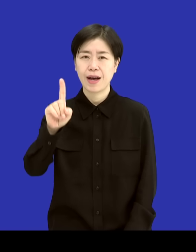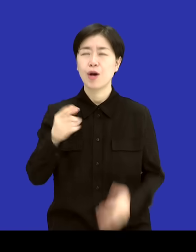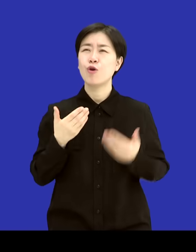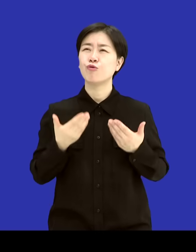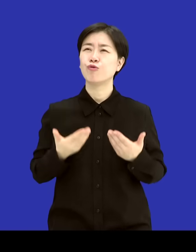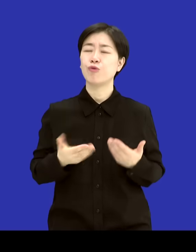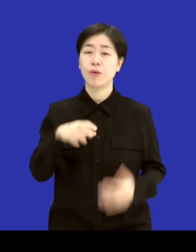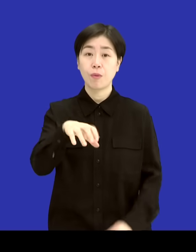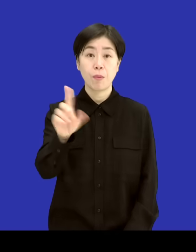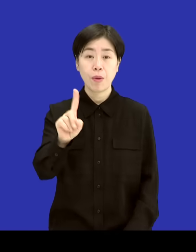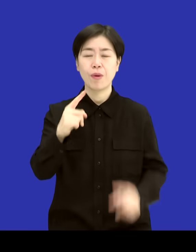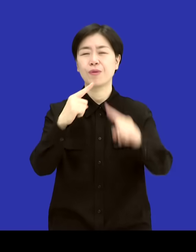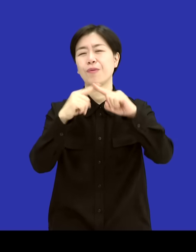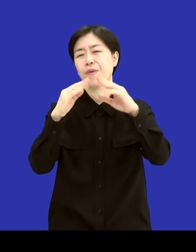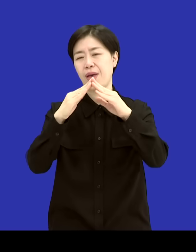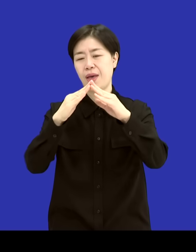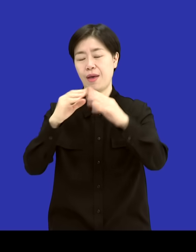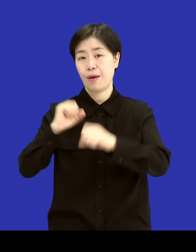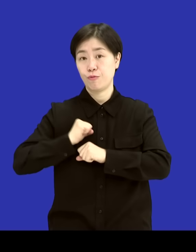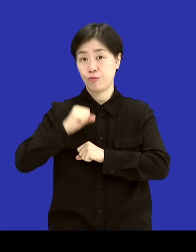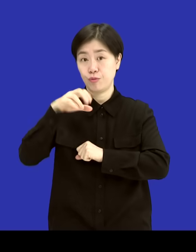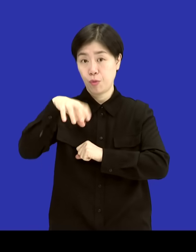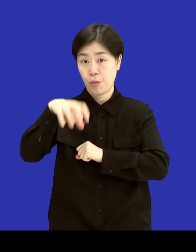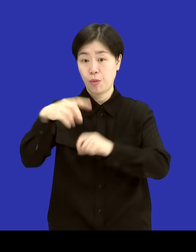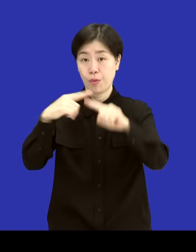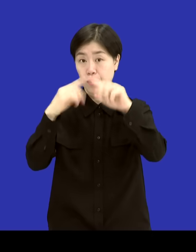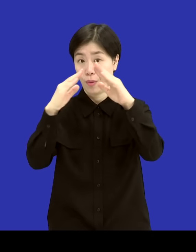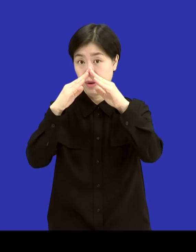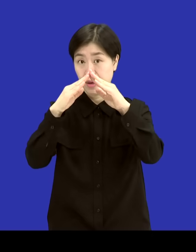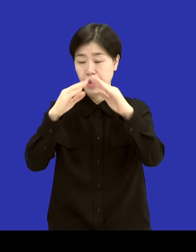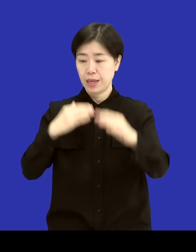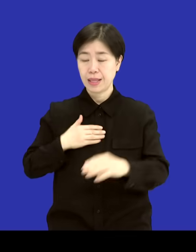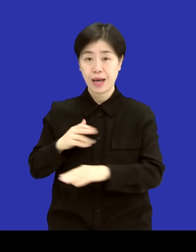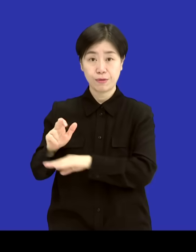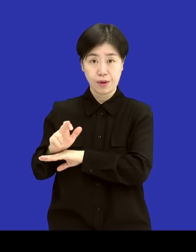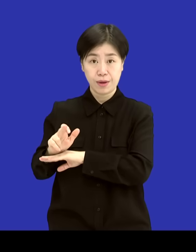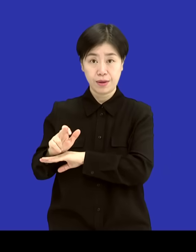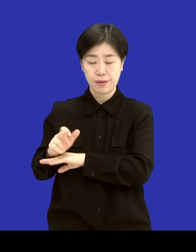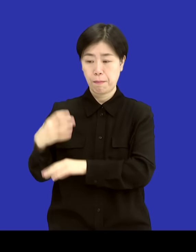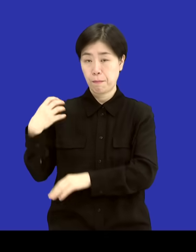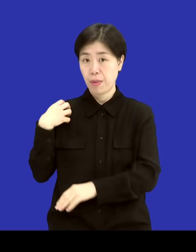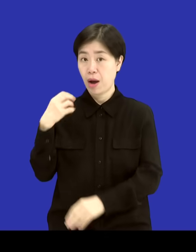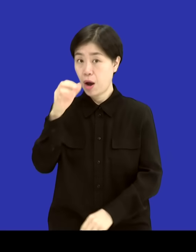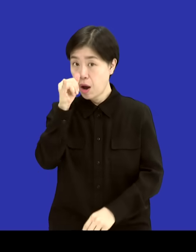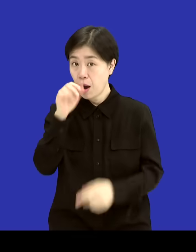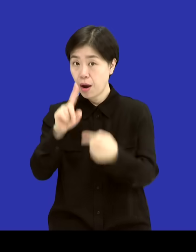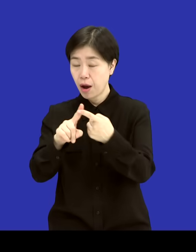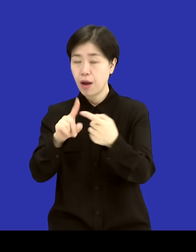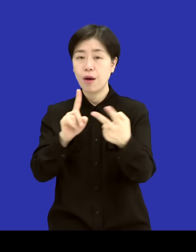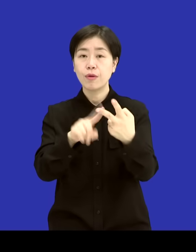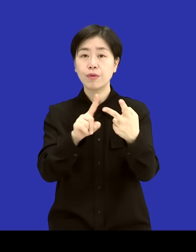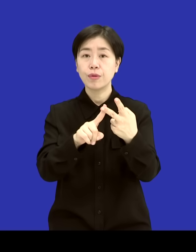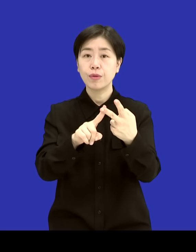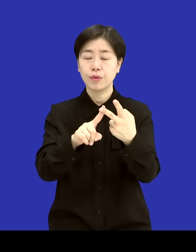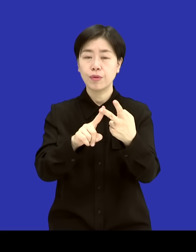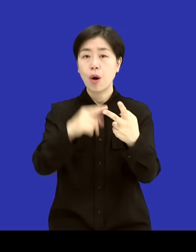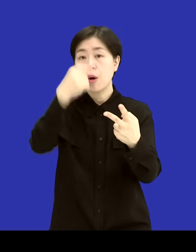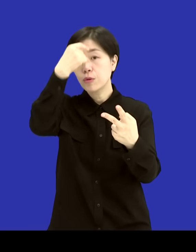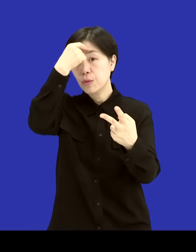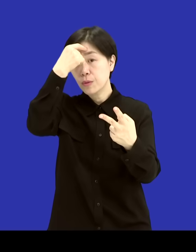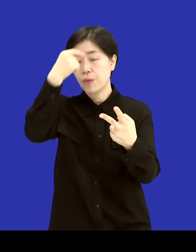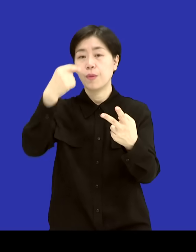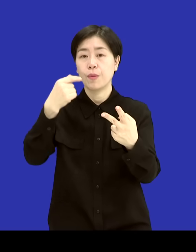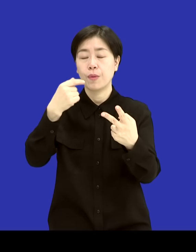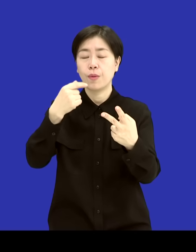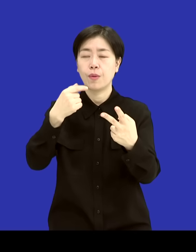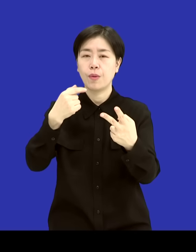교회였었어요. 네. 그래서 그때 제가 뭐 탱크병이면서도 또 군종병 신청을 해서 예. 이제 군종으로서도